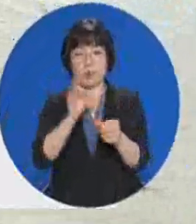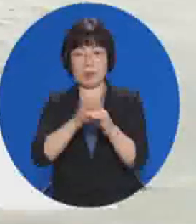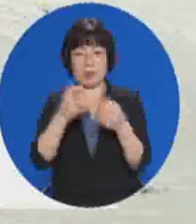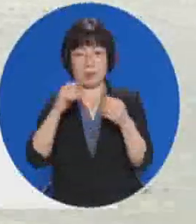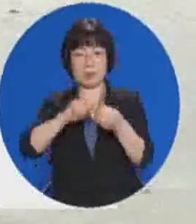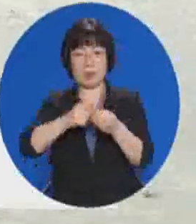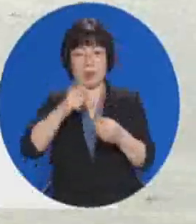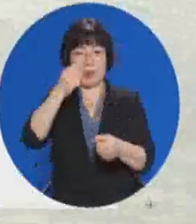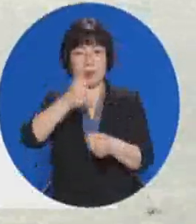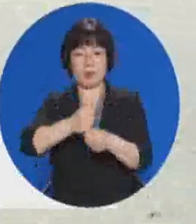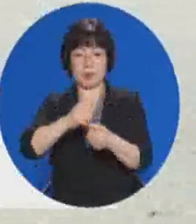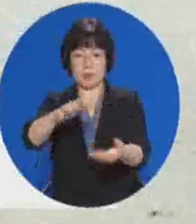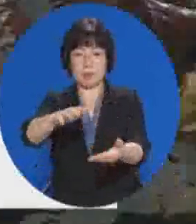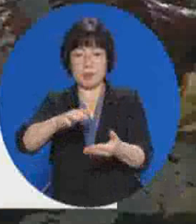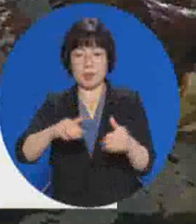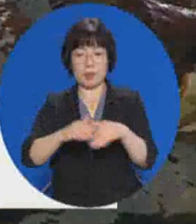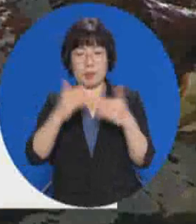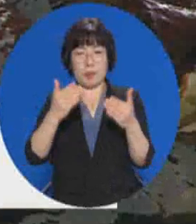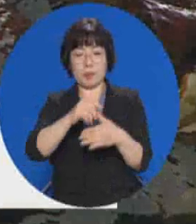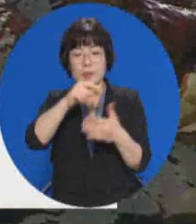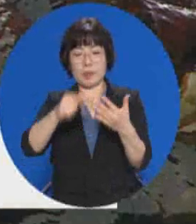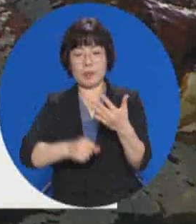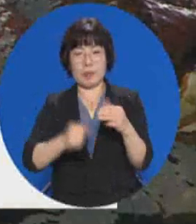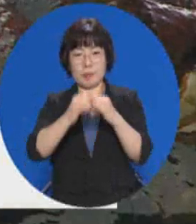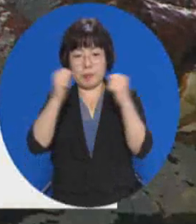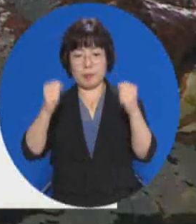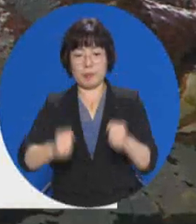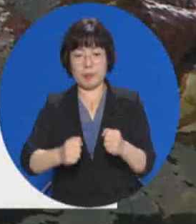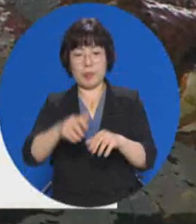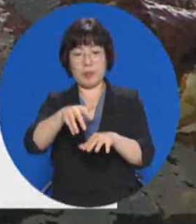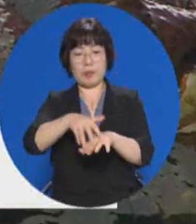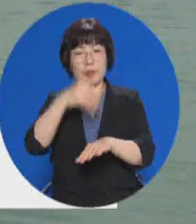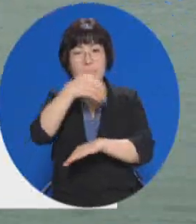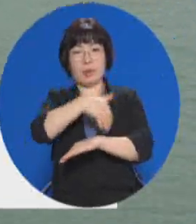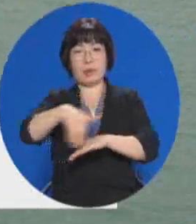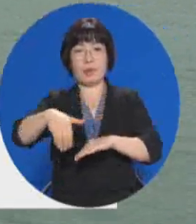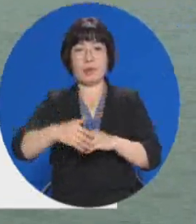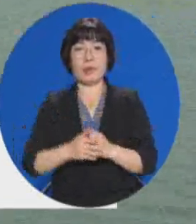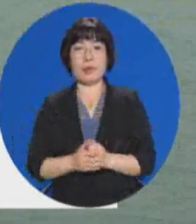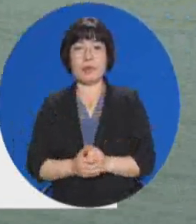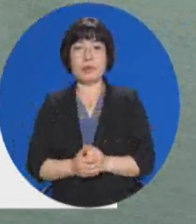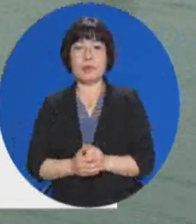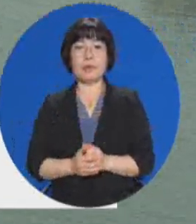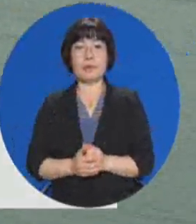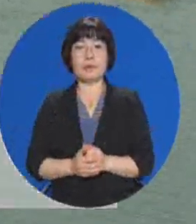선호하는 형태로 포장 배달하는 시스템을 추가로 구축할 계획입니다.